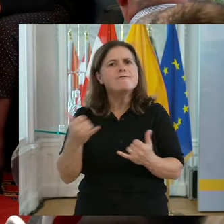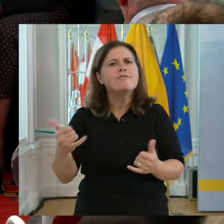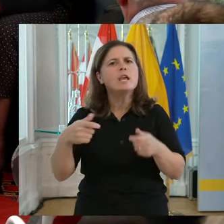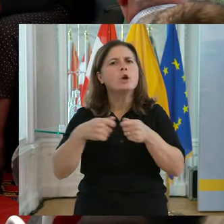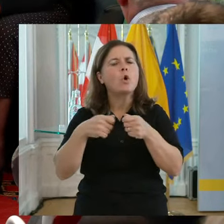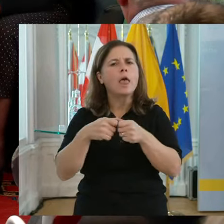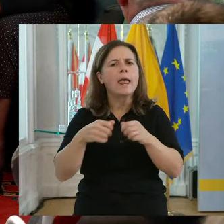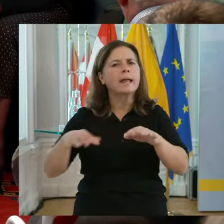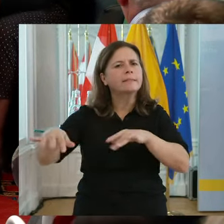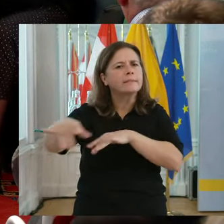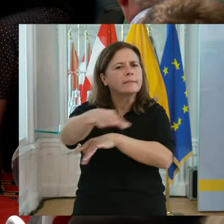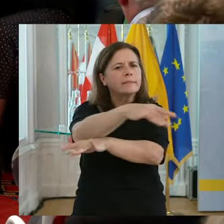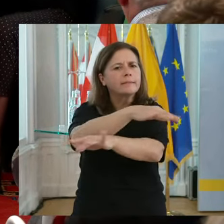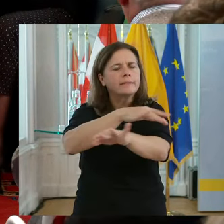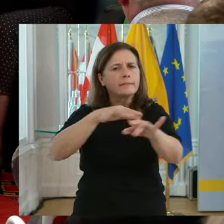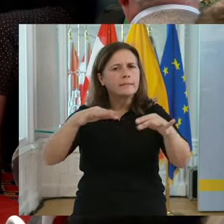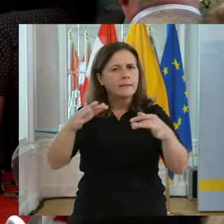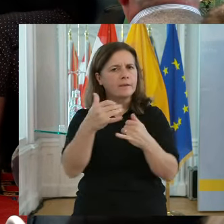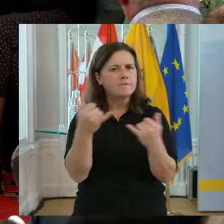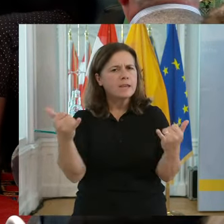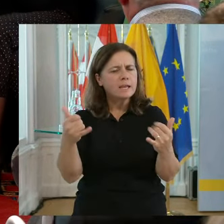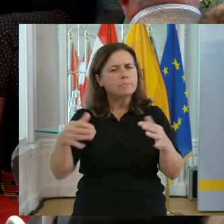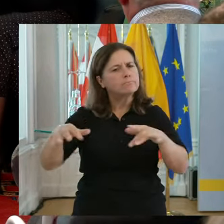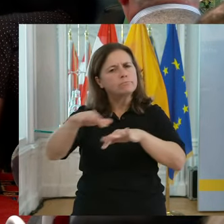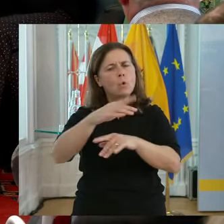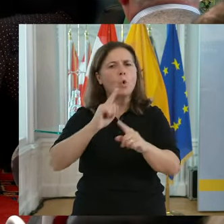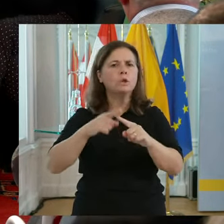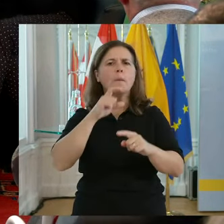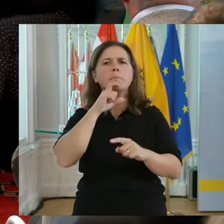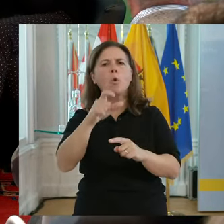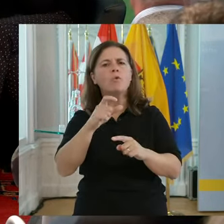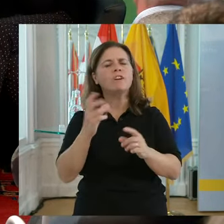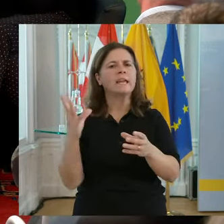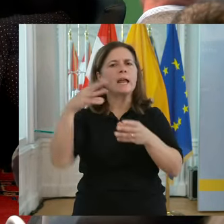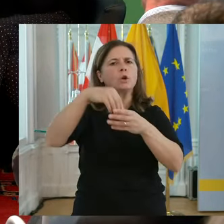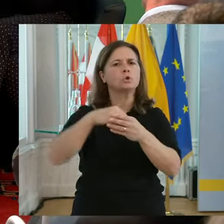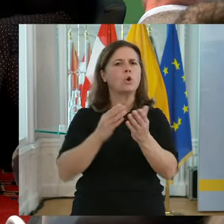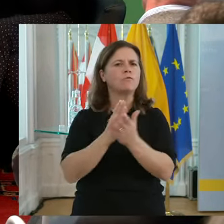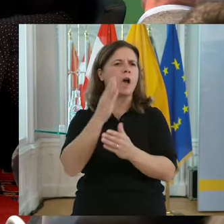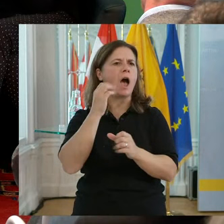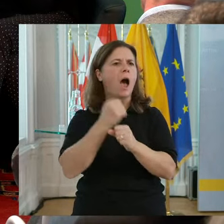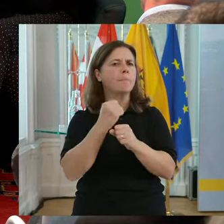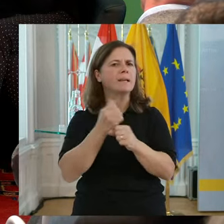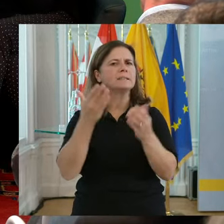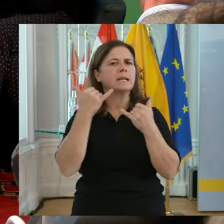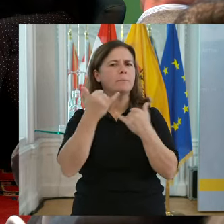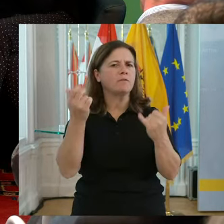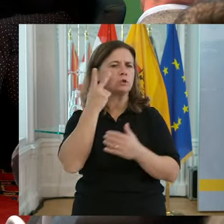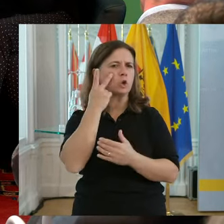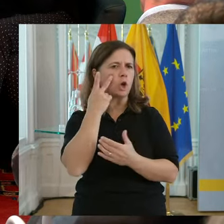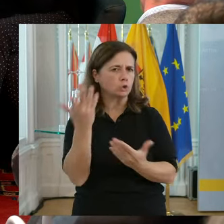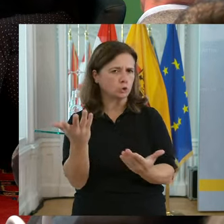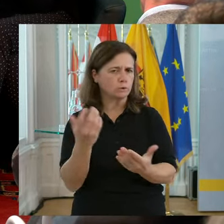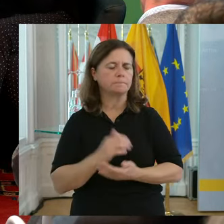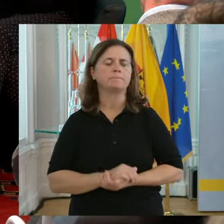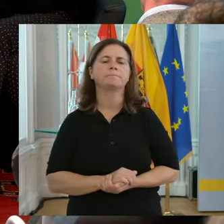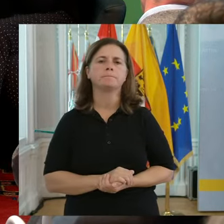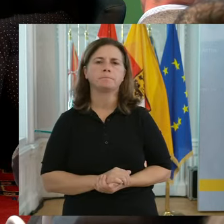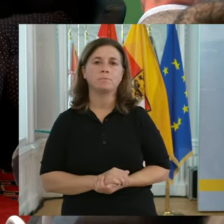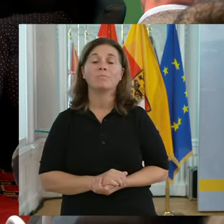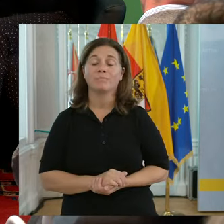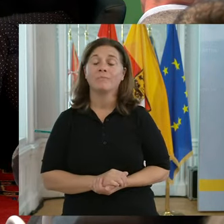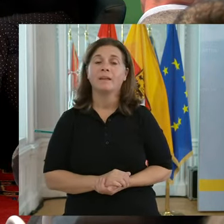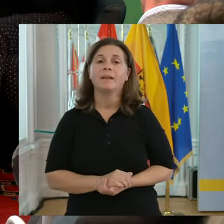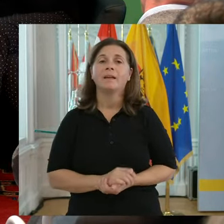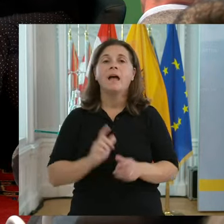Kollegen untereinander und miteinander um und wie wirkt sich da die berufliche Inklusion auf das Arbeitsklima aus? Also es gibt